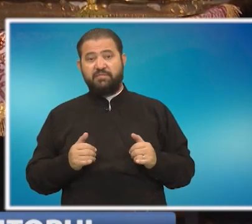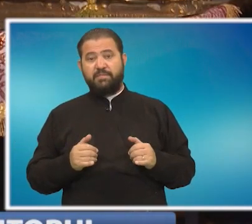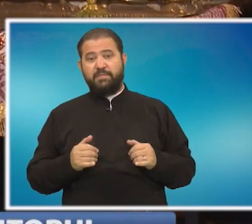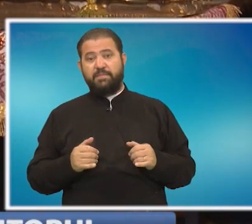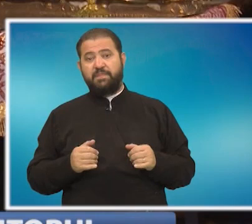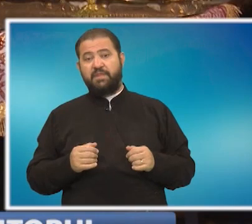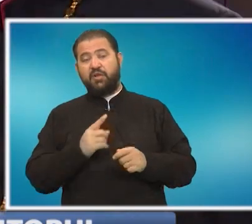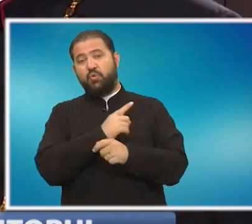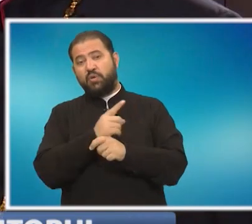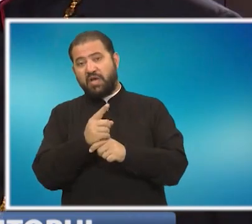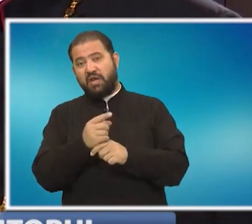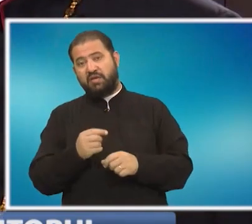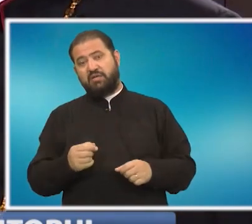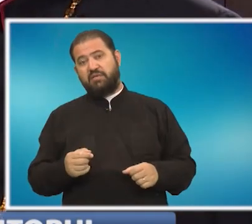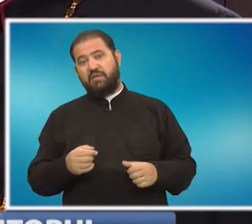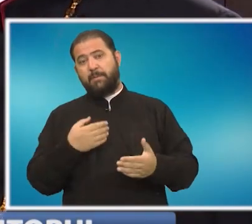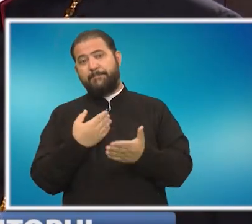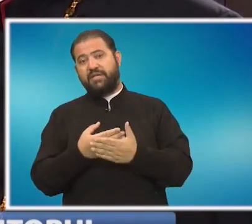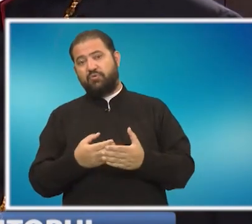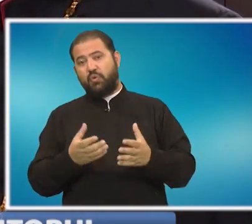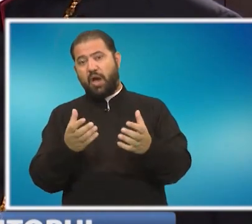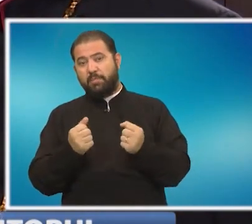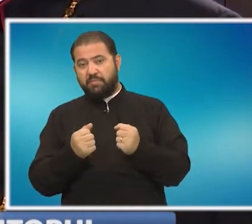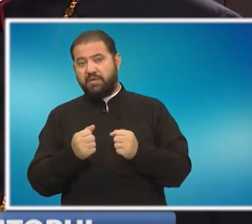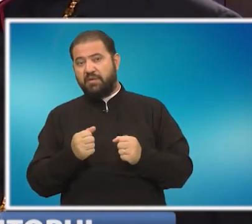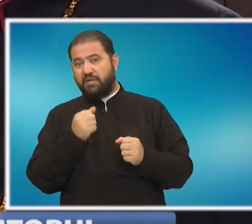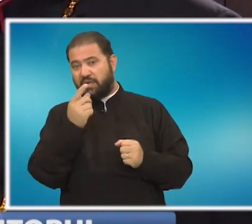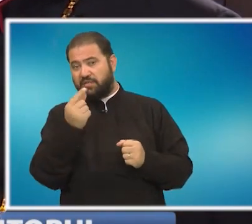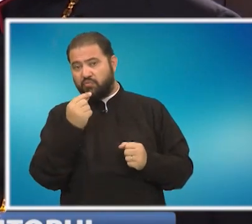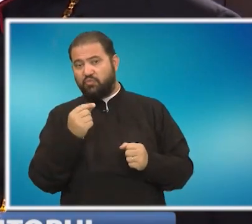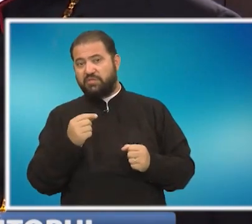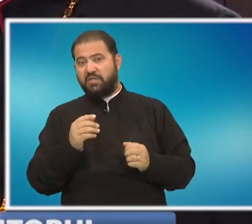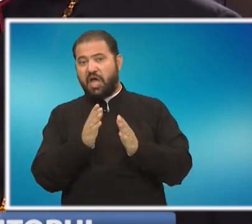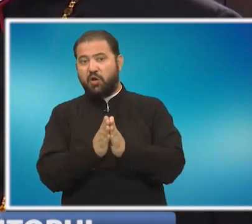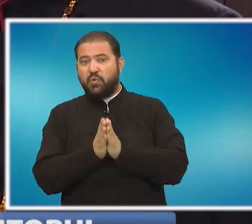menirea împlinirii rugăciunilor și săvârșirea de minuni.